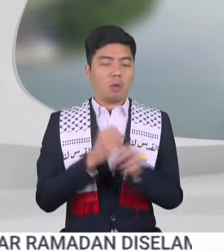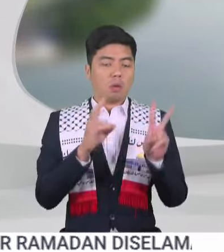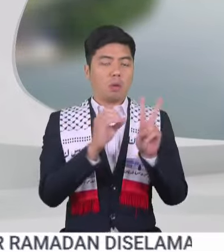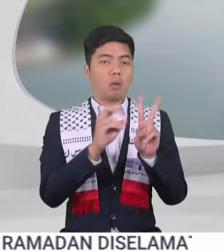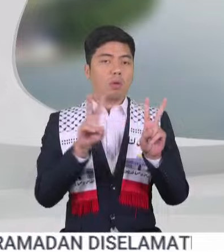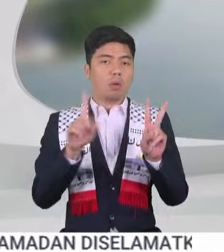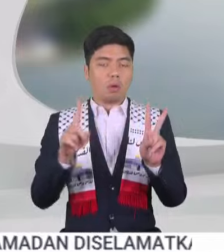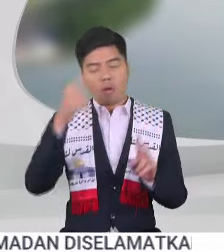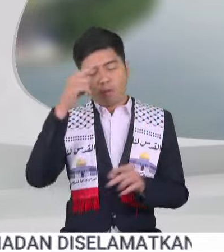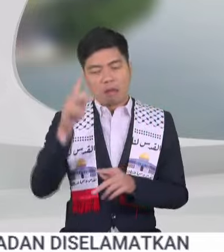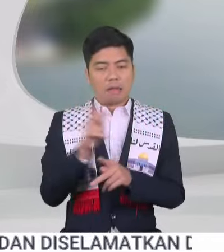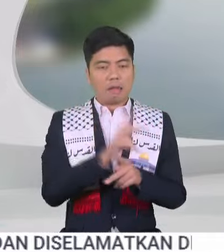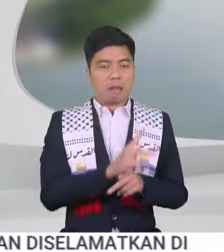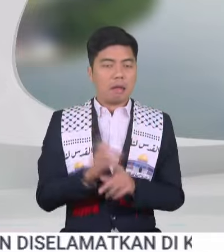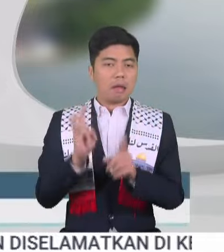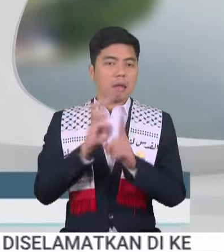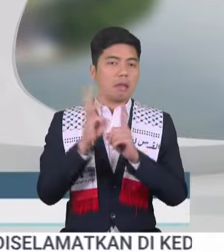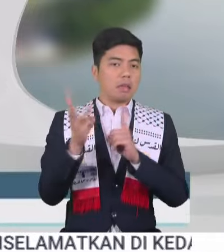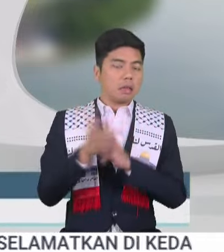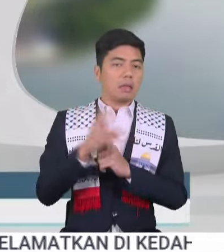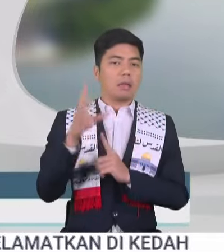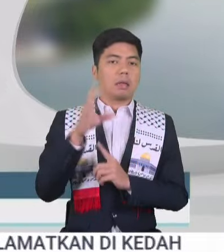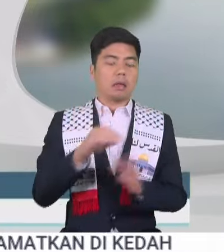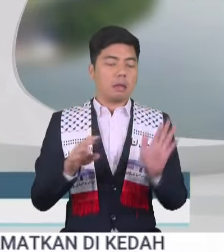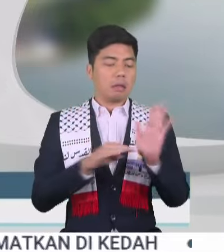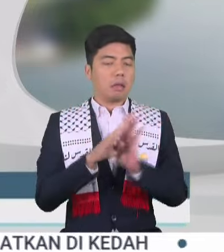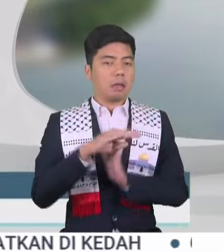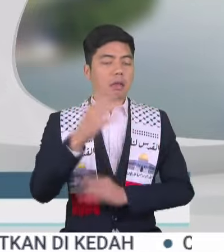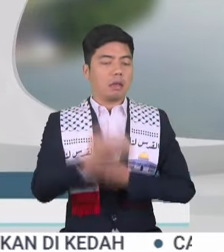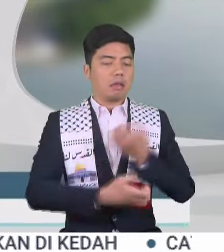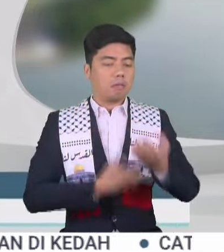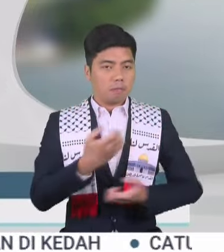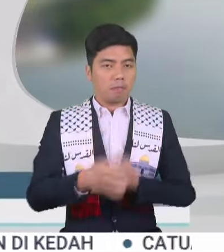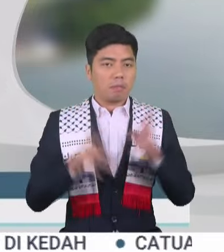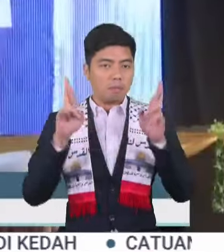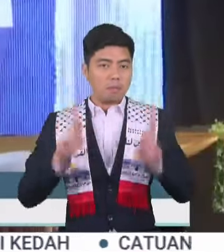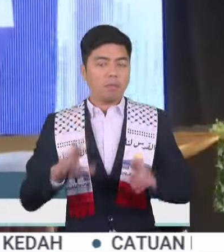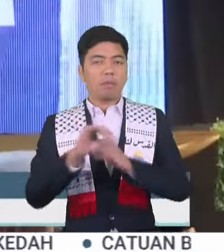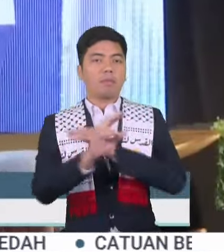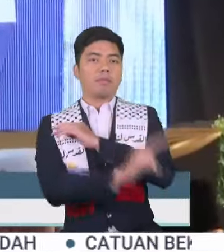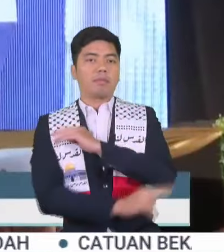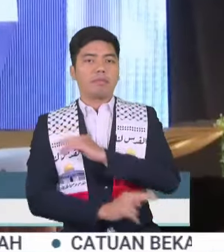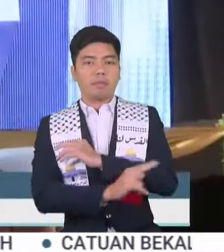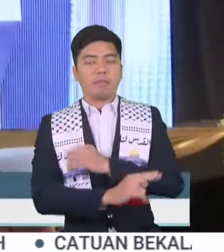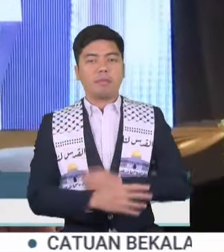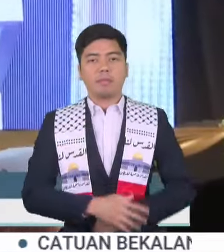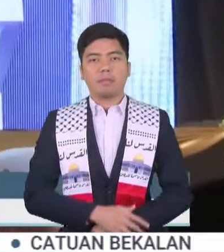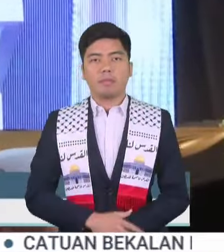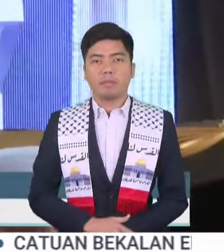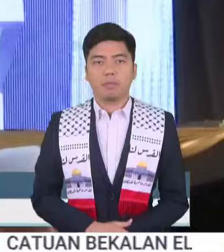2021 bagi menjaga kebajikan dan meningkatkan ekonomi rakyat dan negeri.